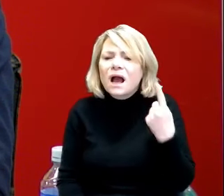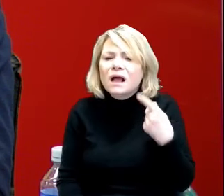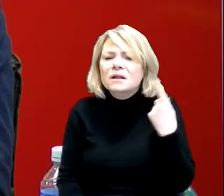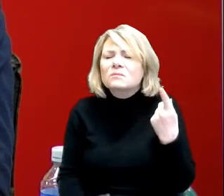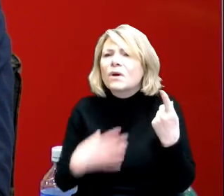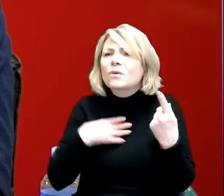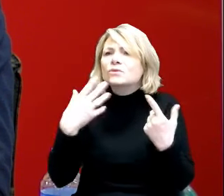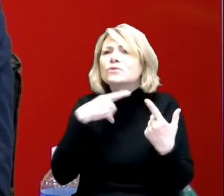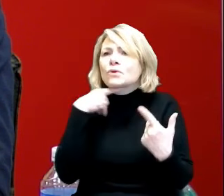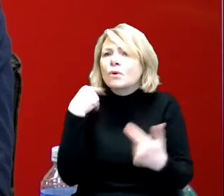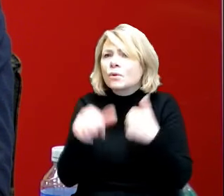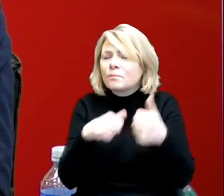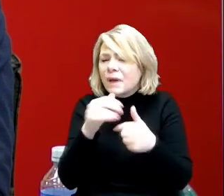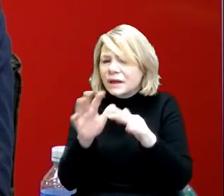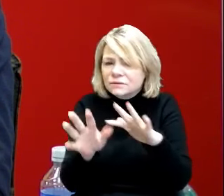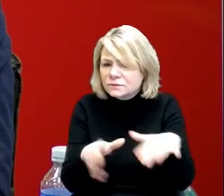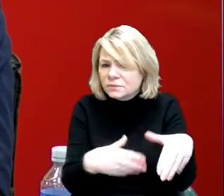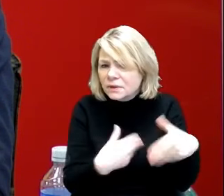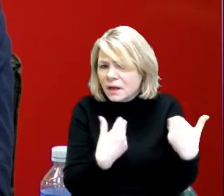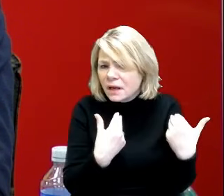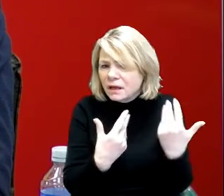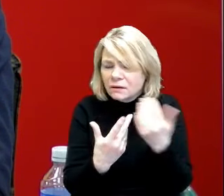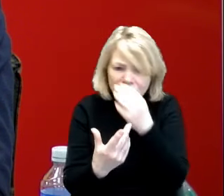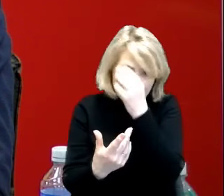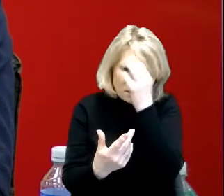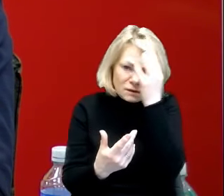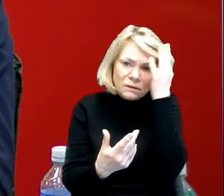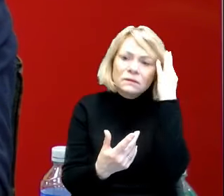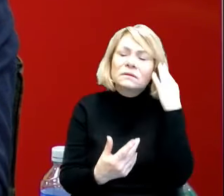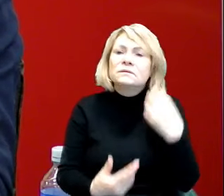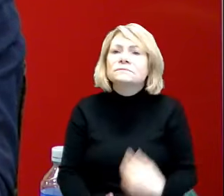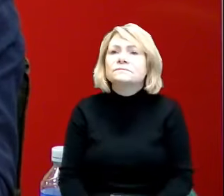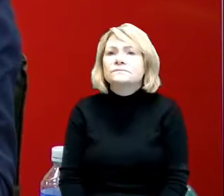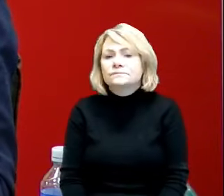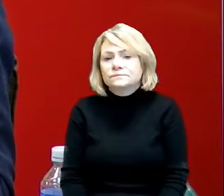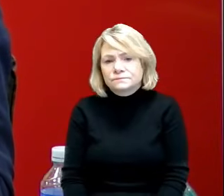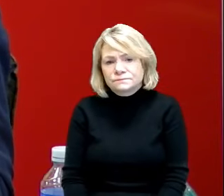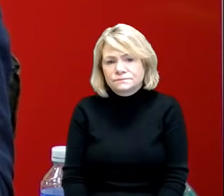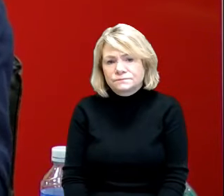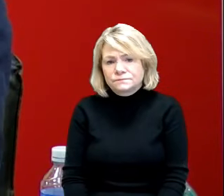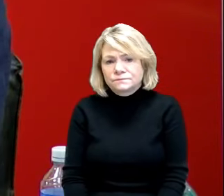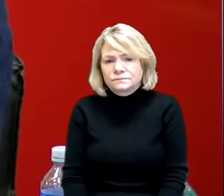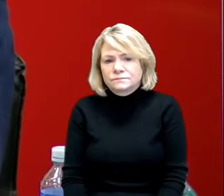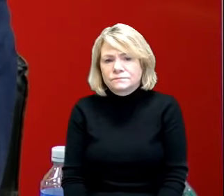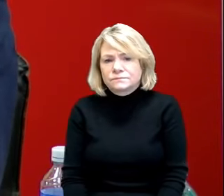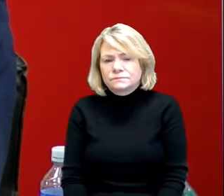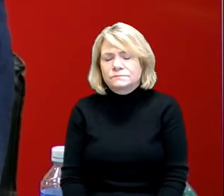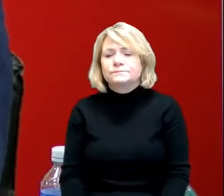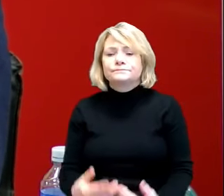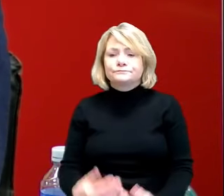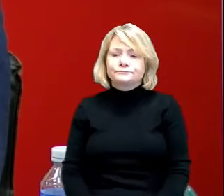pavyko įrengti nailių pakavimoą ačiū taip